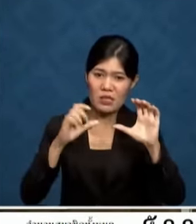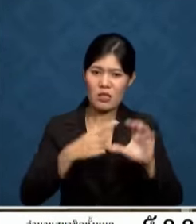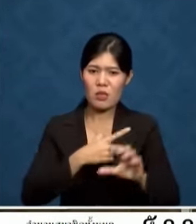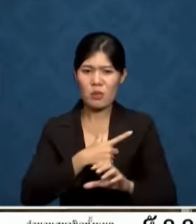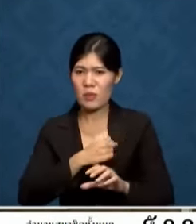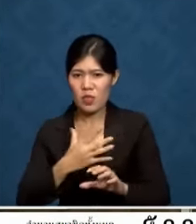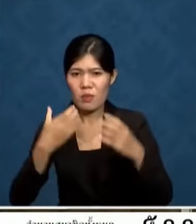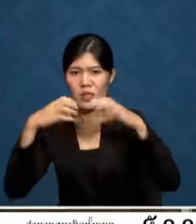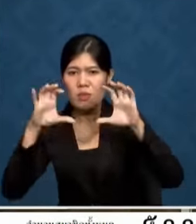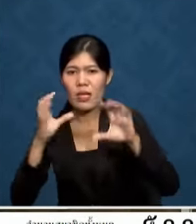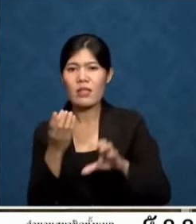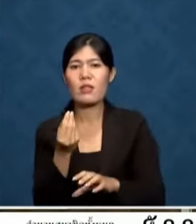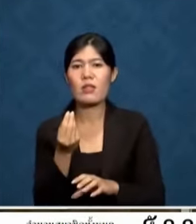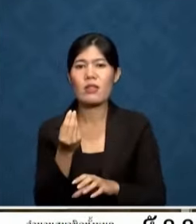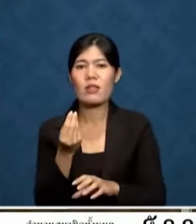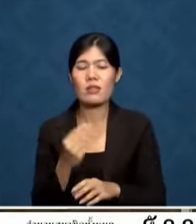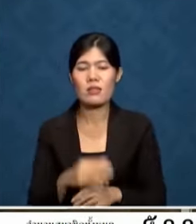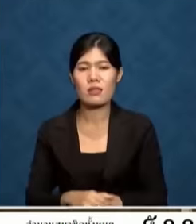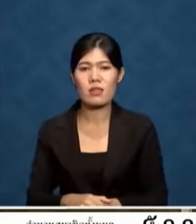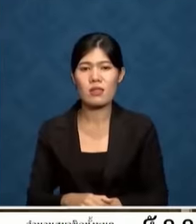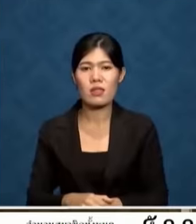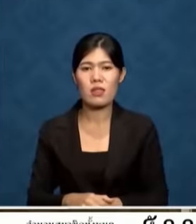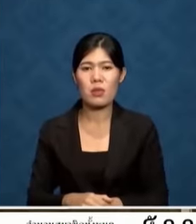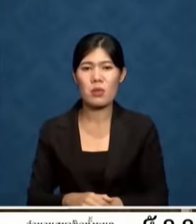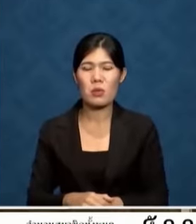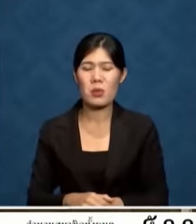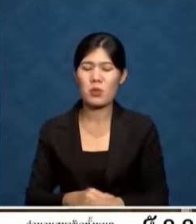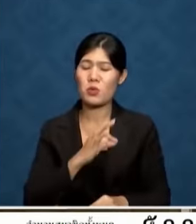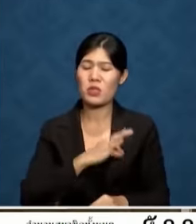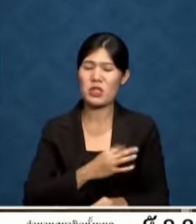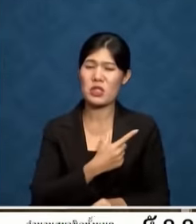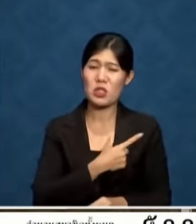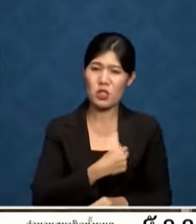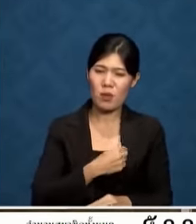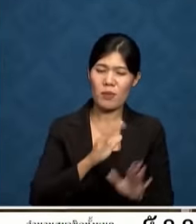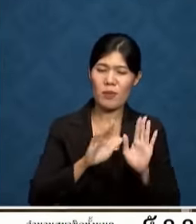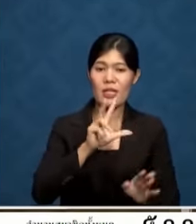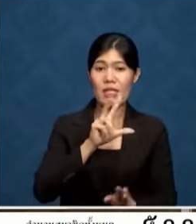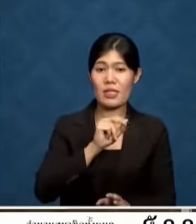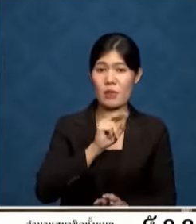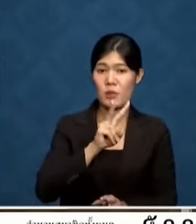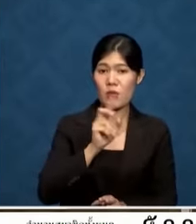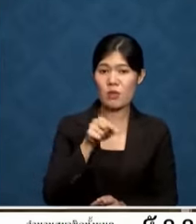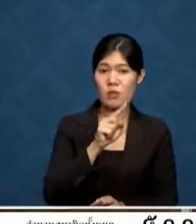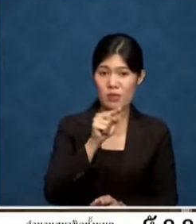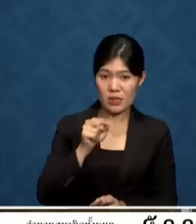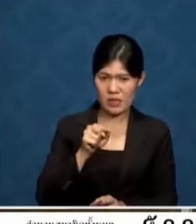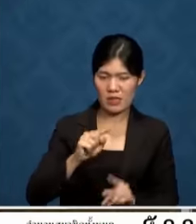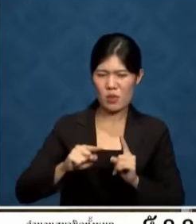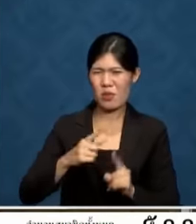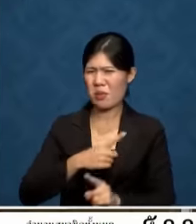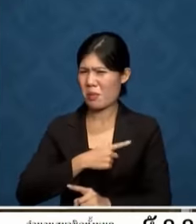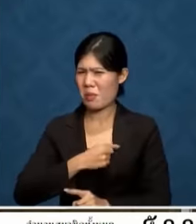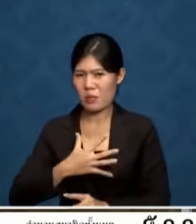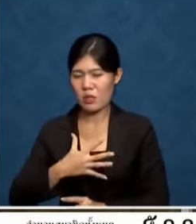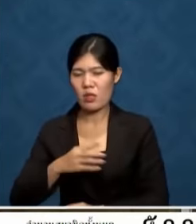คนที่ตอบว่าพอใจมี32%แต่ตอบมาไม่พอใจ